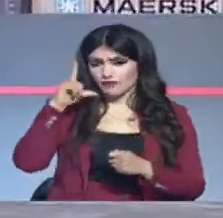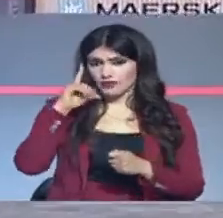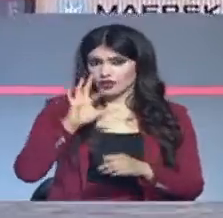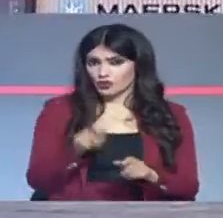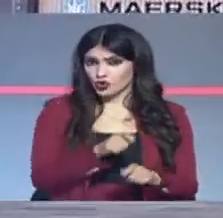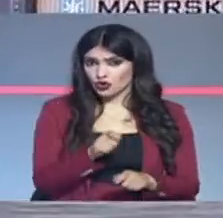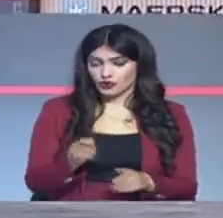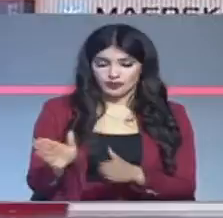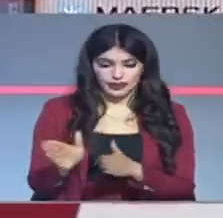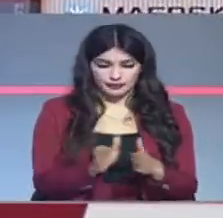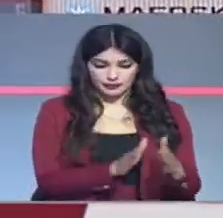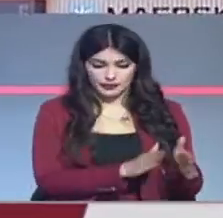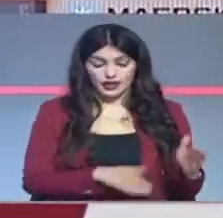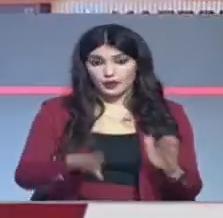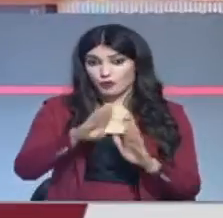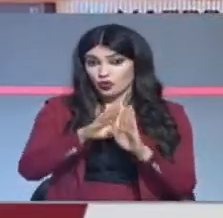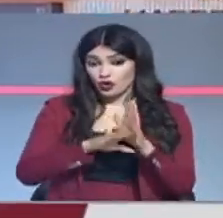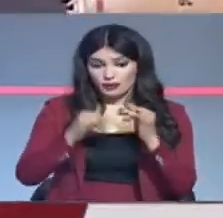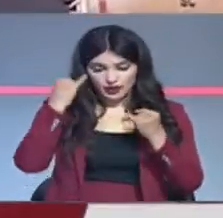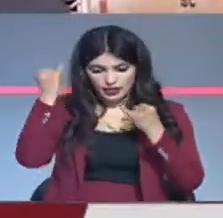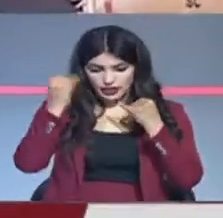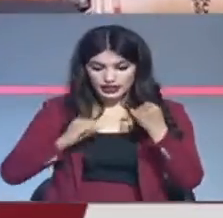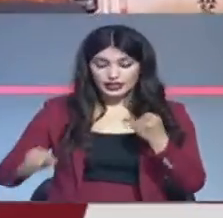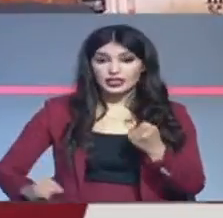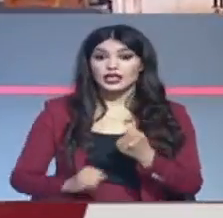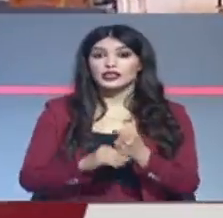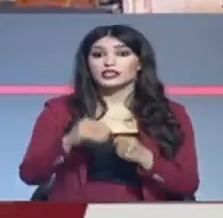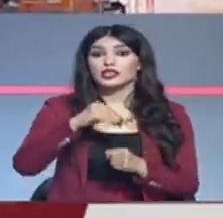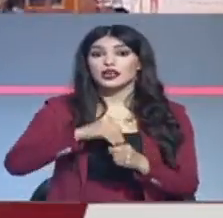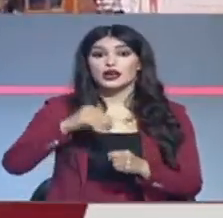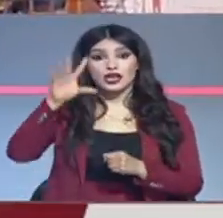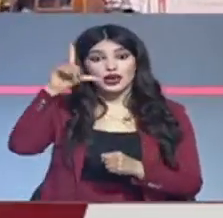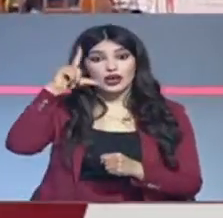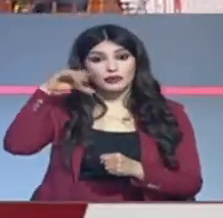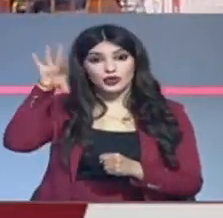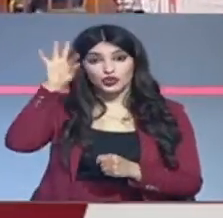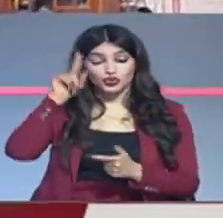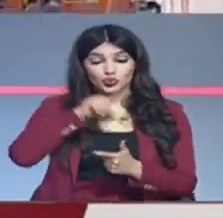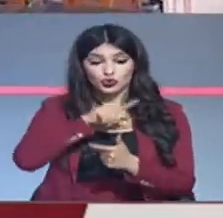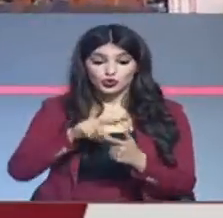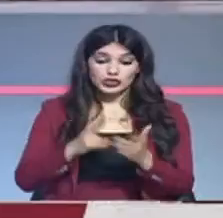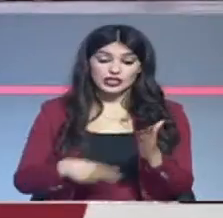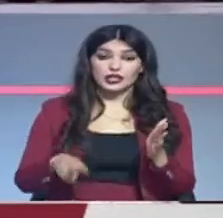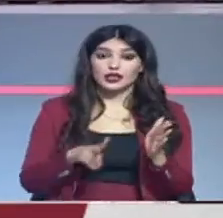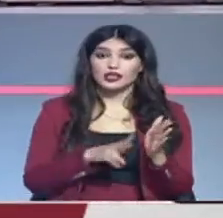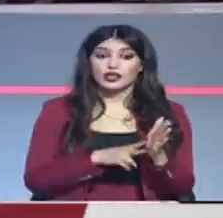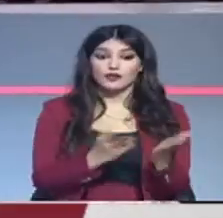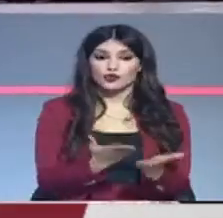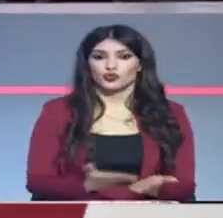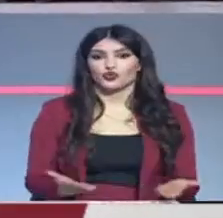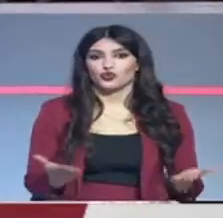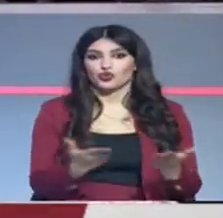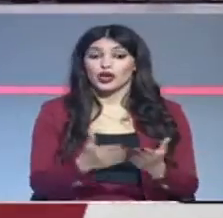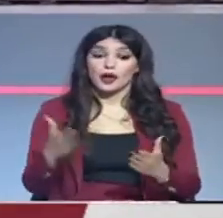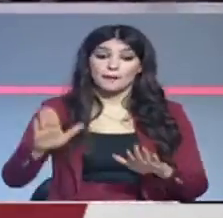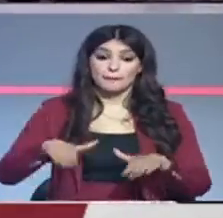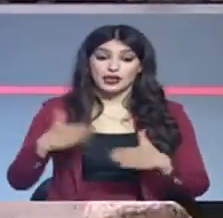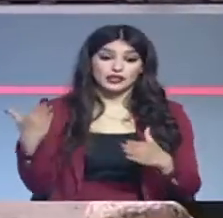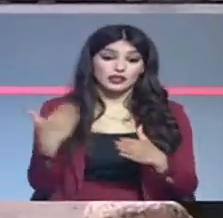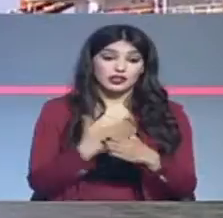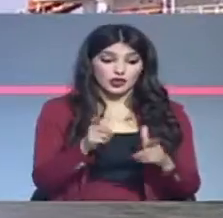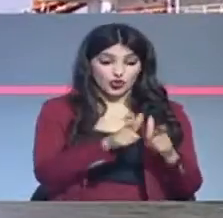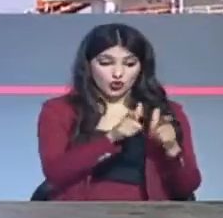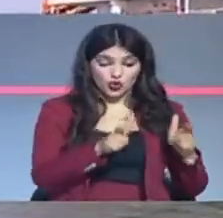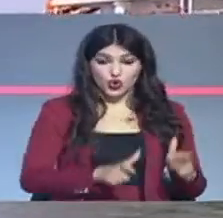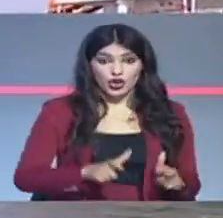برنامج هو مقترحات لتعزيز الاقتصادي التونسيه الليبيه من المنتظر ان تفعل على ارض البقاء مباشره اثر منح